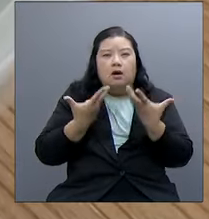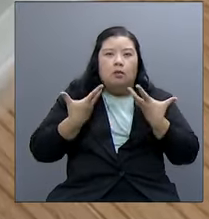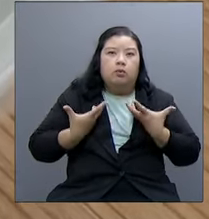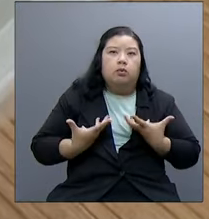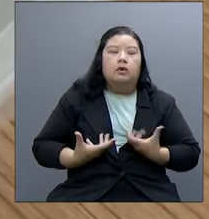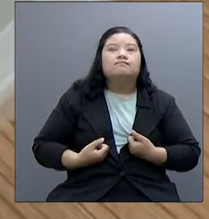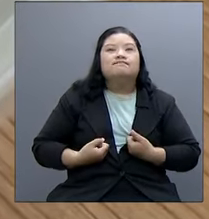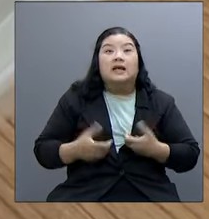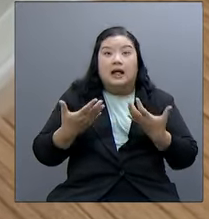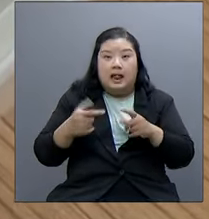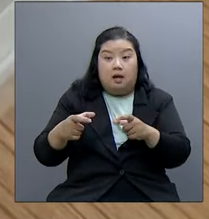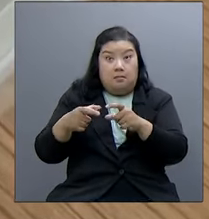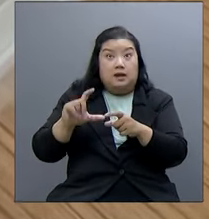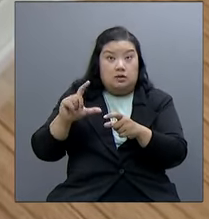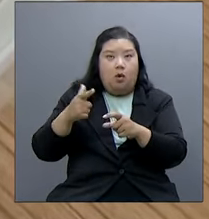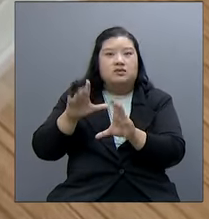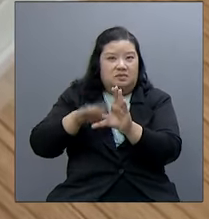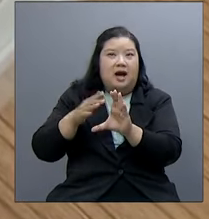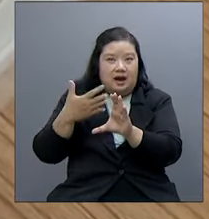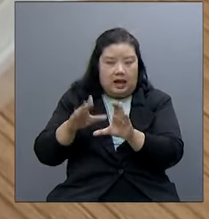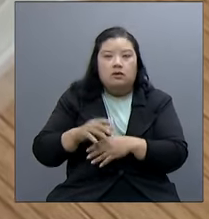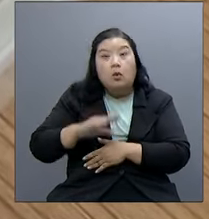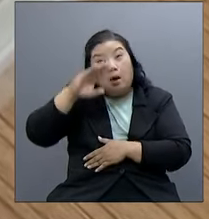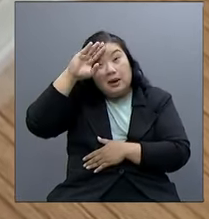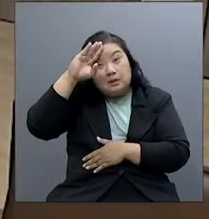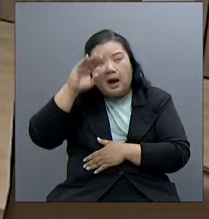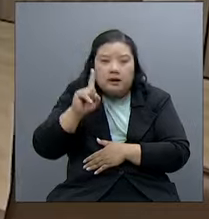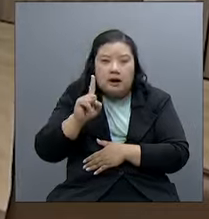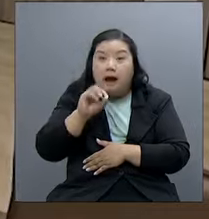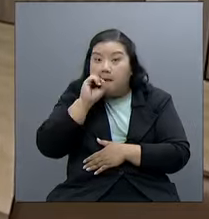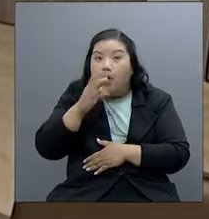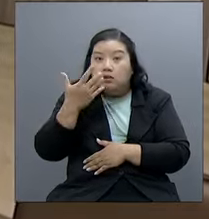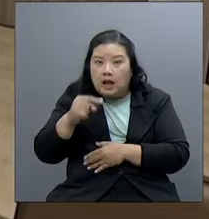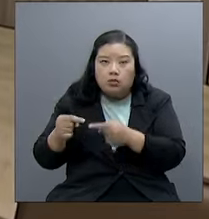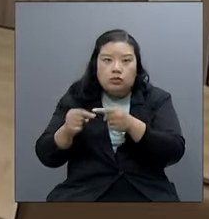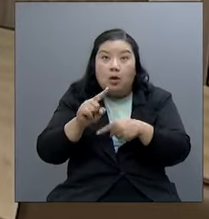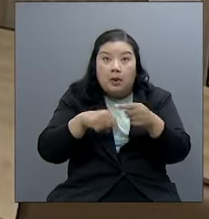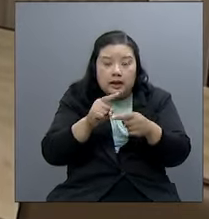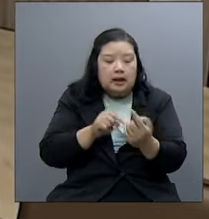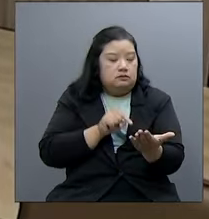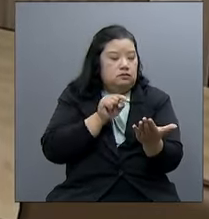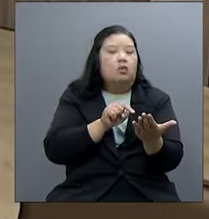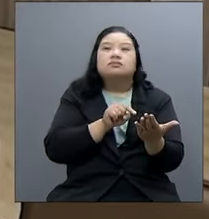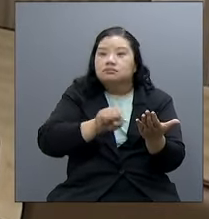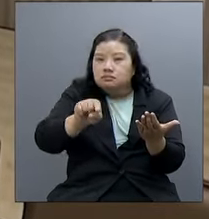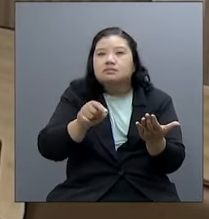หลงลงทะเบียน บัตรทอง และแ้งความต้องการกระบวนการรักษาก็จะถูกส่งต่อไปตามที่ระบุที่เหมาะสมด้วยในกเทพหานะคร